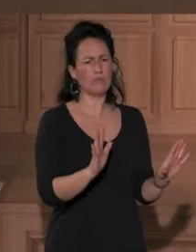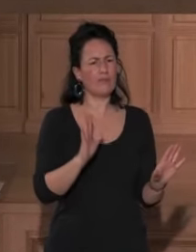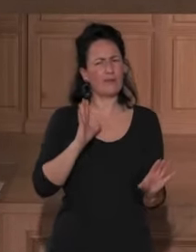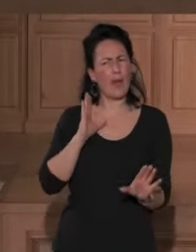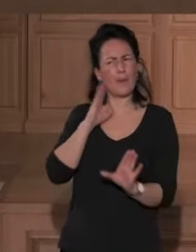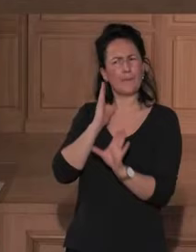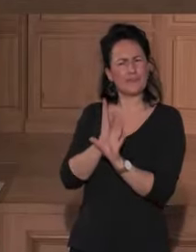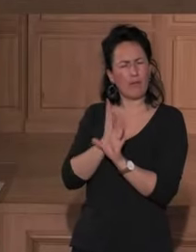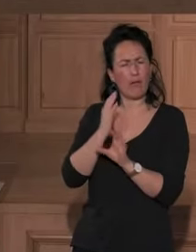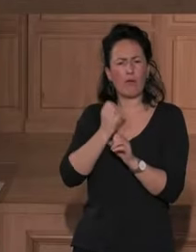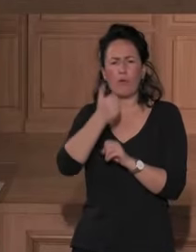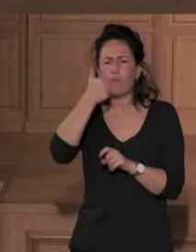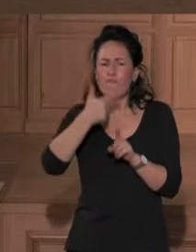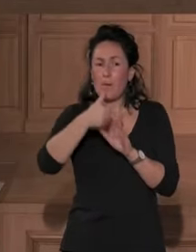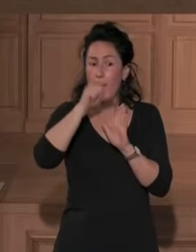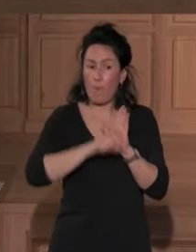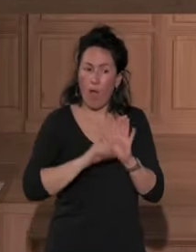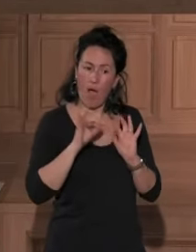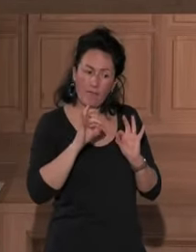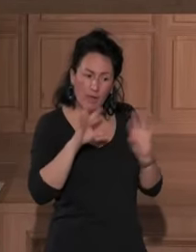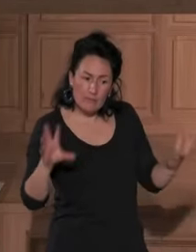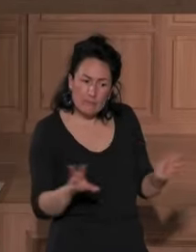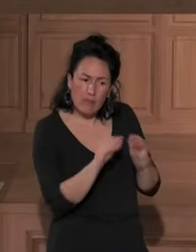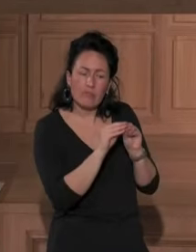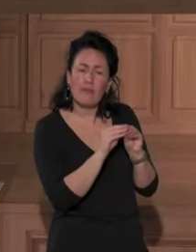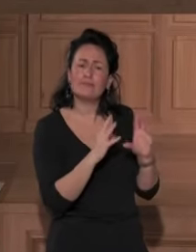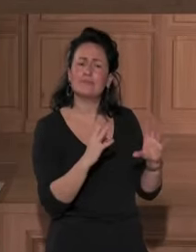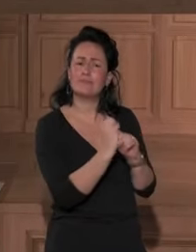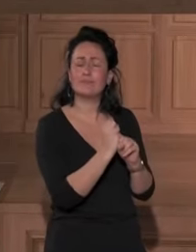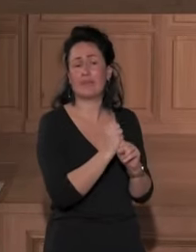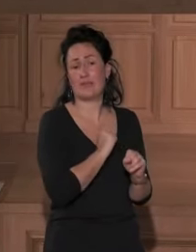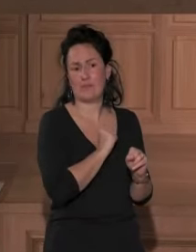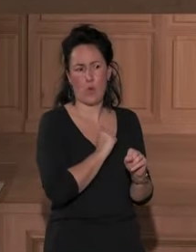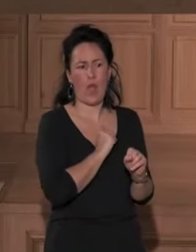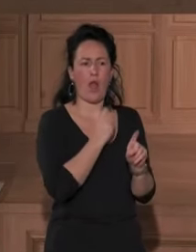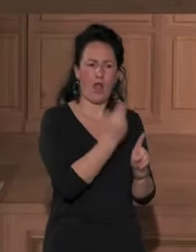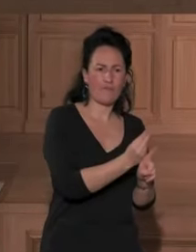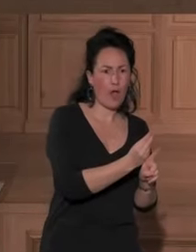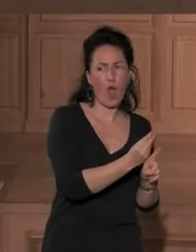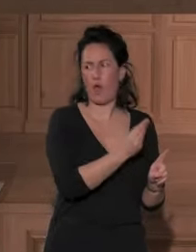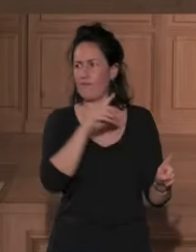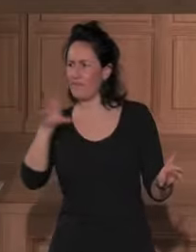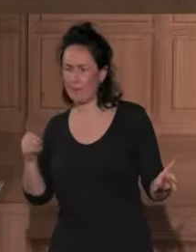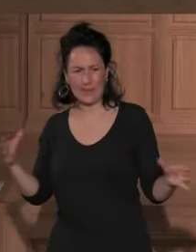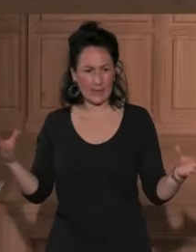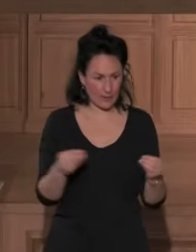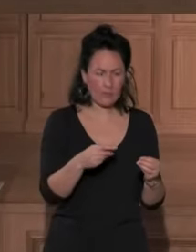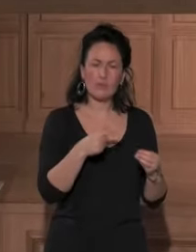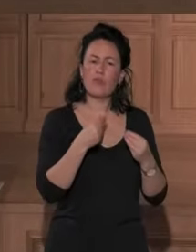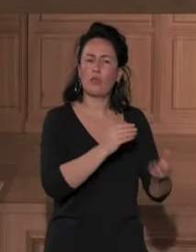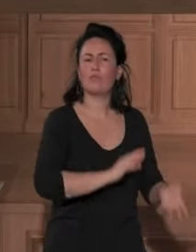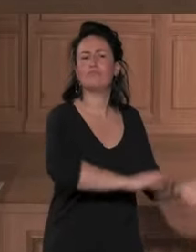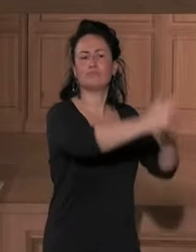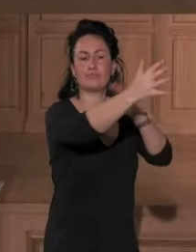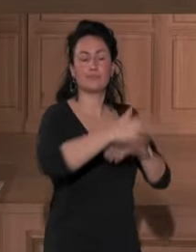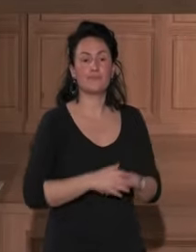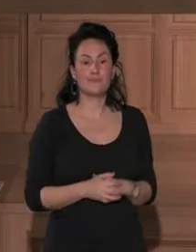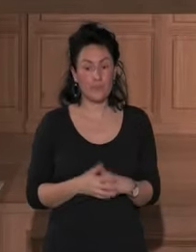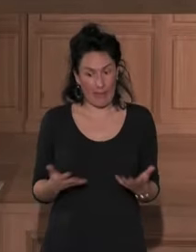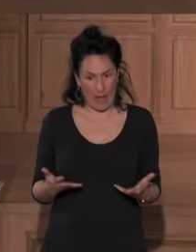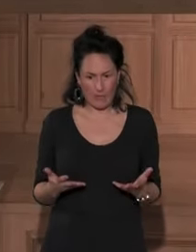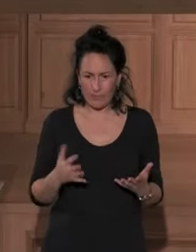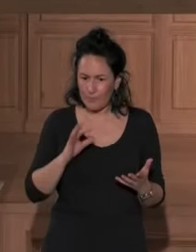mois sur une synthèse individuelle avec l'enfant et la fratrie et la famille, c'est ce qui fait beaucoup progresser l'enfant. Mais là, on a des groupes. Et là, c'est bien parce que les